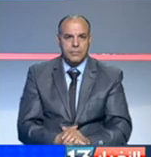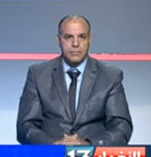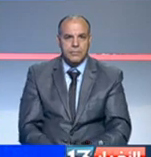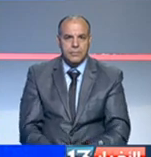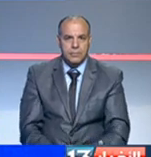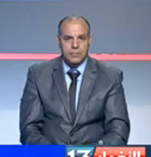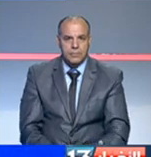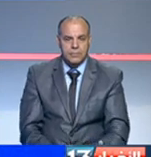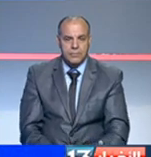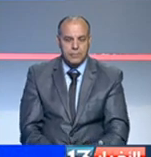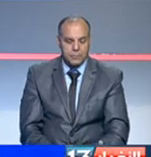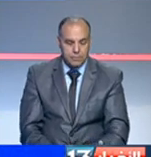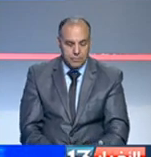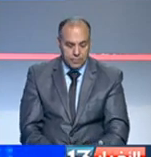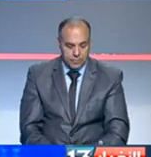اسماء